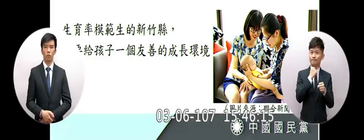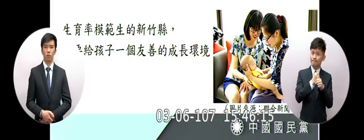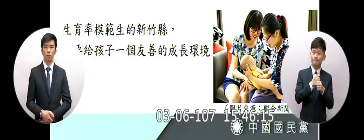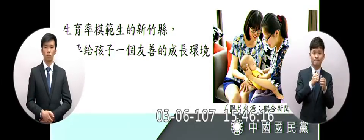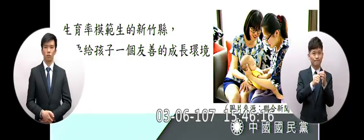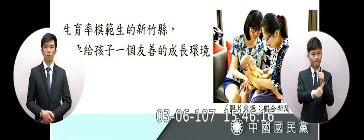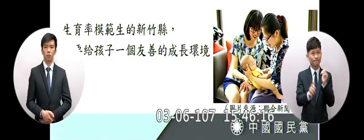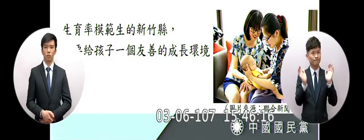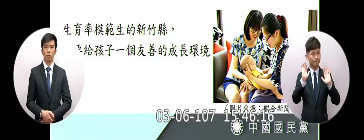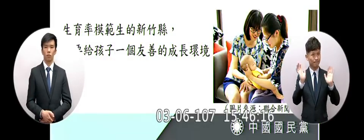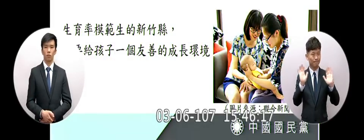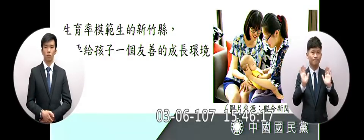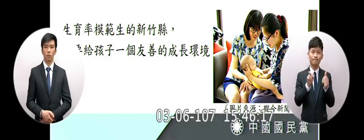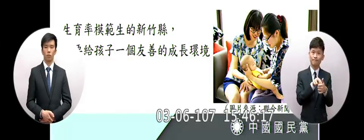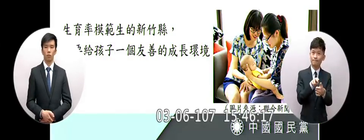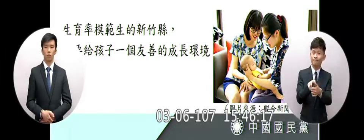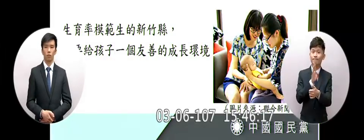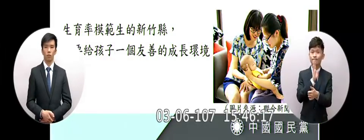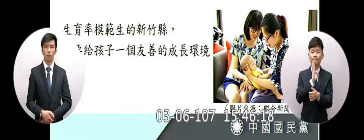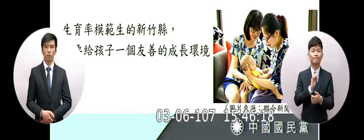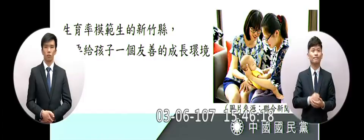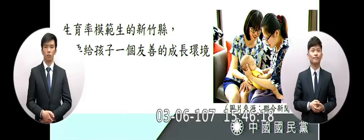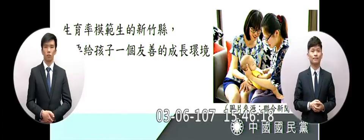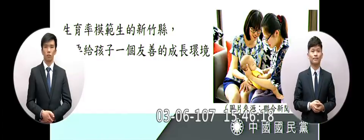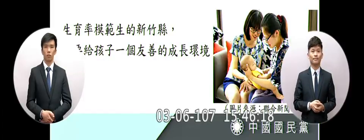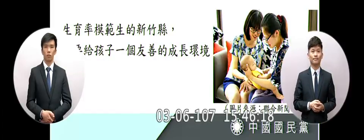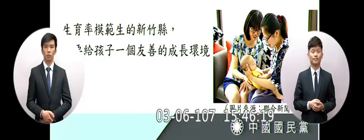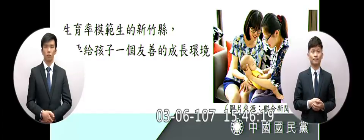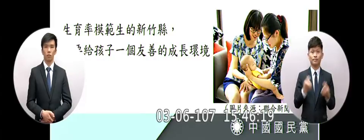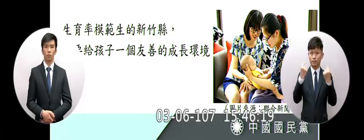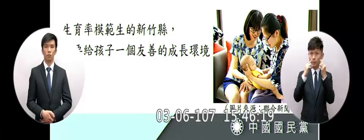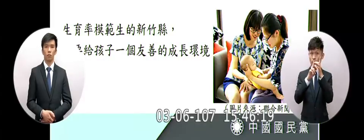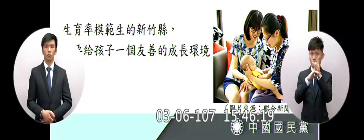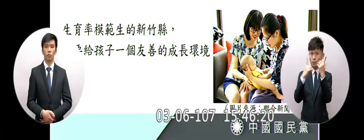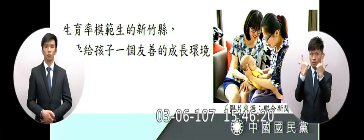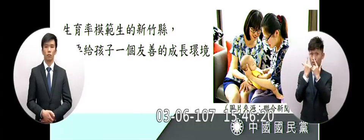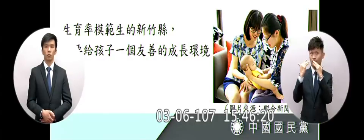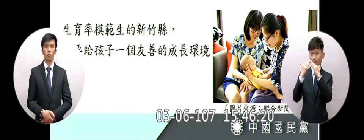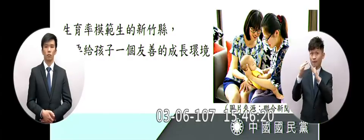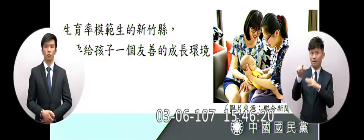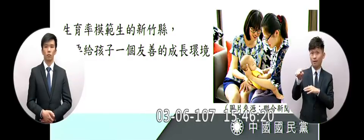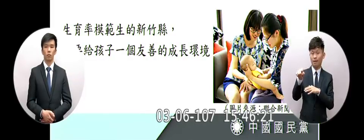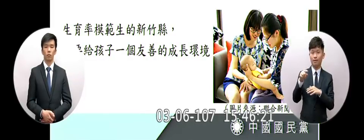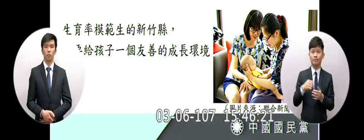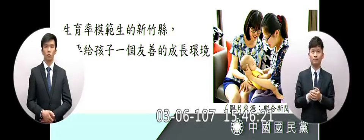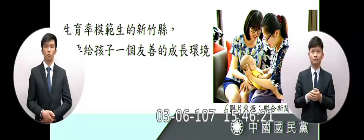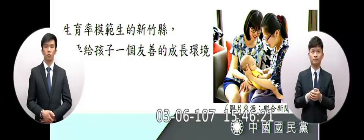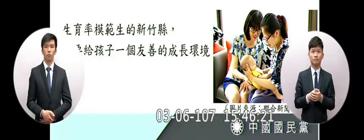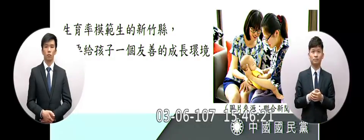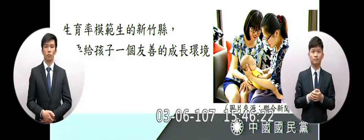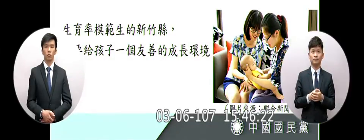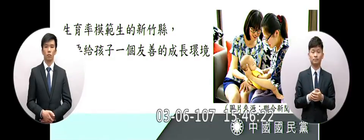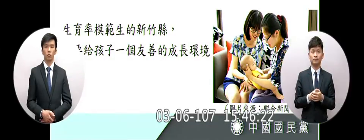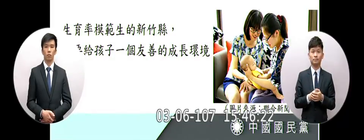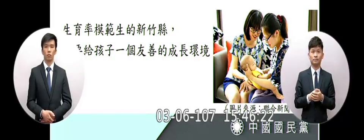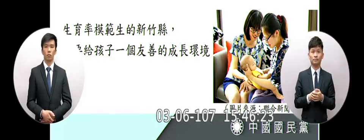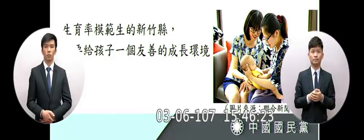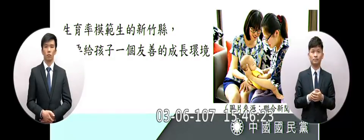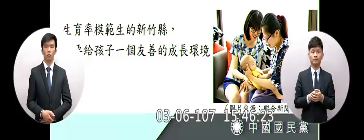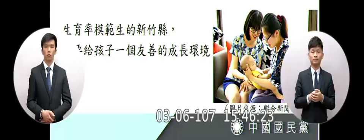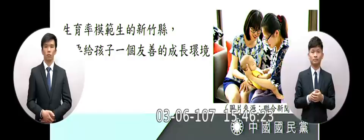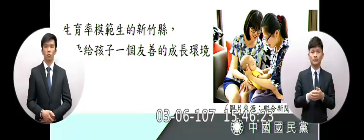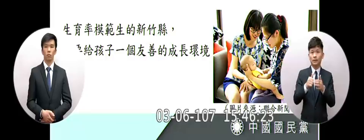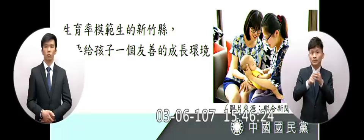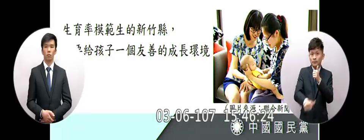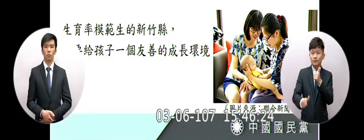儿育女，所以那边的状况，像以竹北市来讲，这个就有十几家的产后